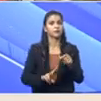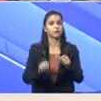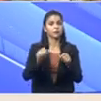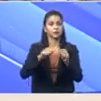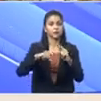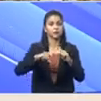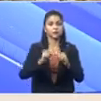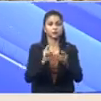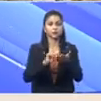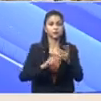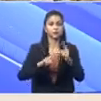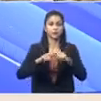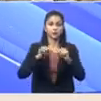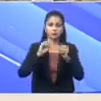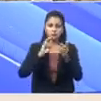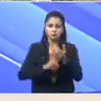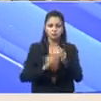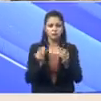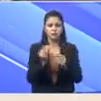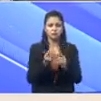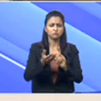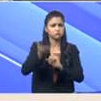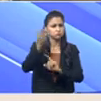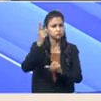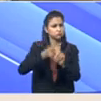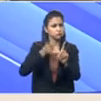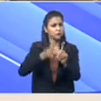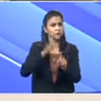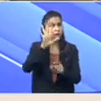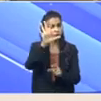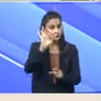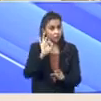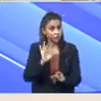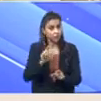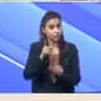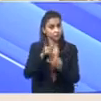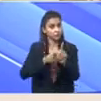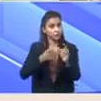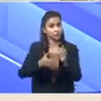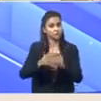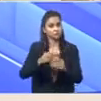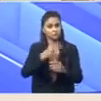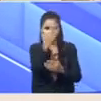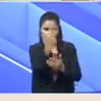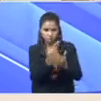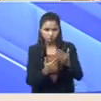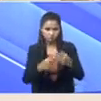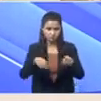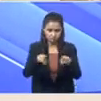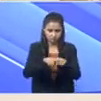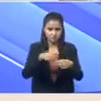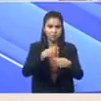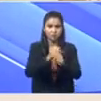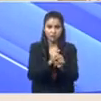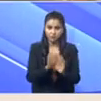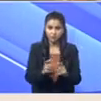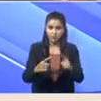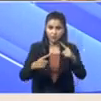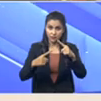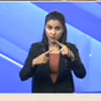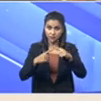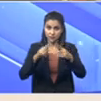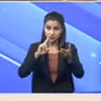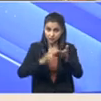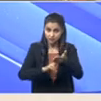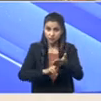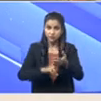करीब 50 साल से चेरियाल फोक आर्ट को लोकप्रिय बनाने में जुटे हैं। तेलंगाना से जुड़ी इस